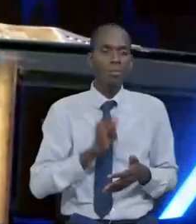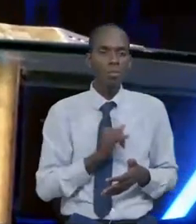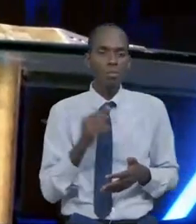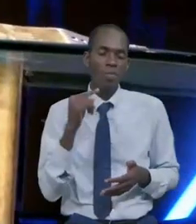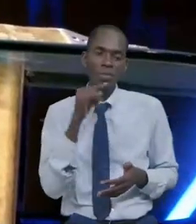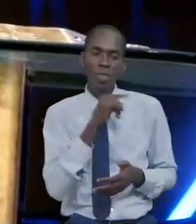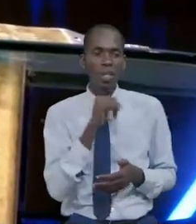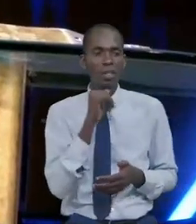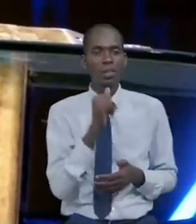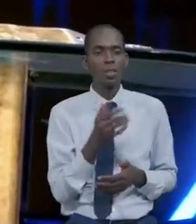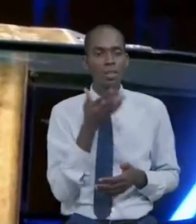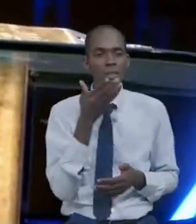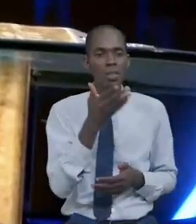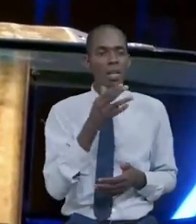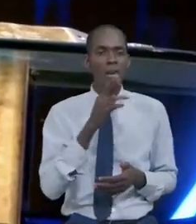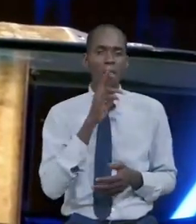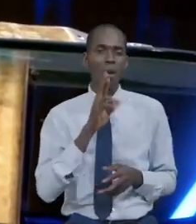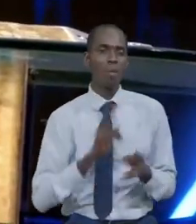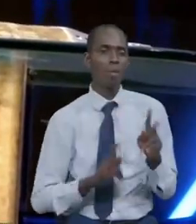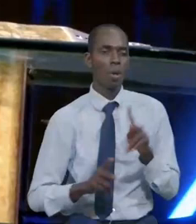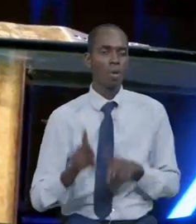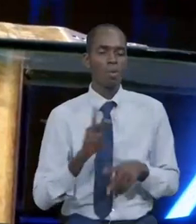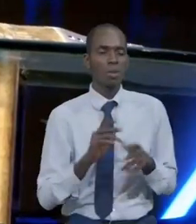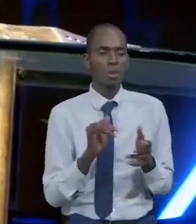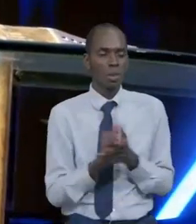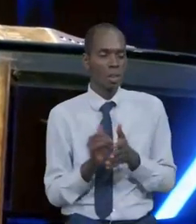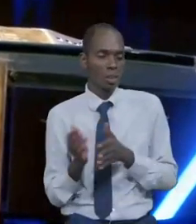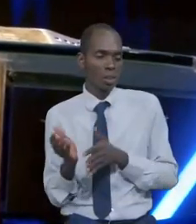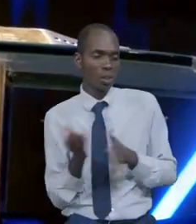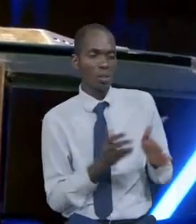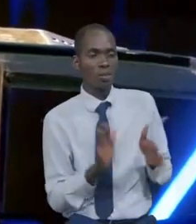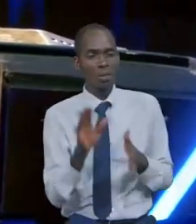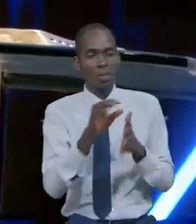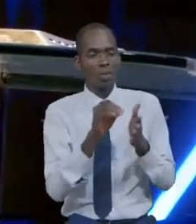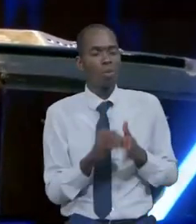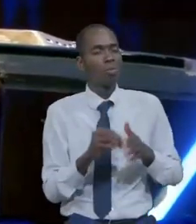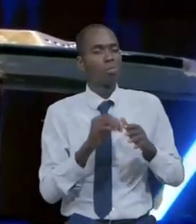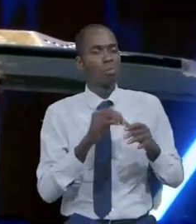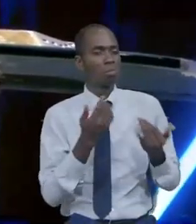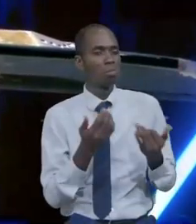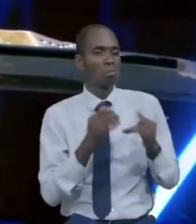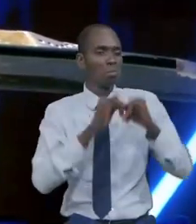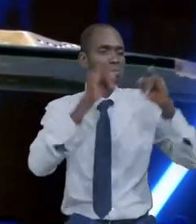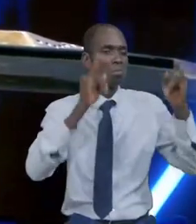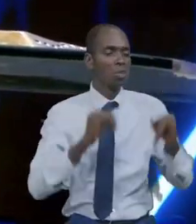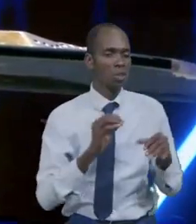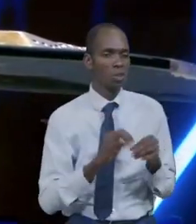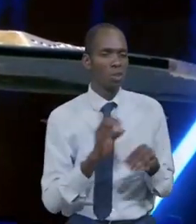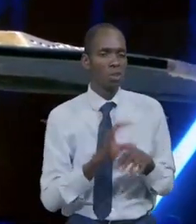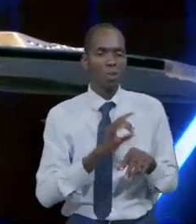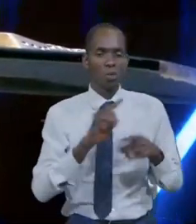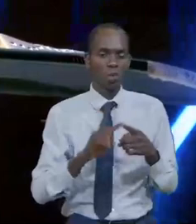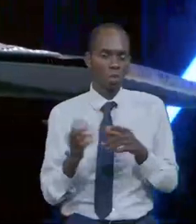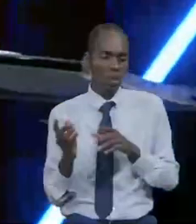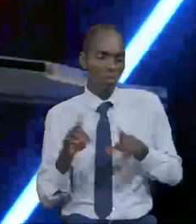Il y a des gens qui abandonnent leur Dieu à l'église, qui laissent leur Dieu à l'église. Quand ils sortent de l'édifice